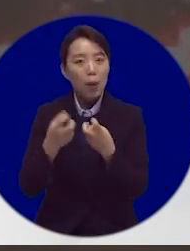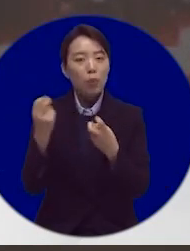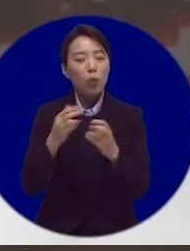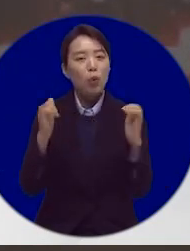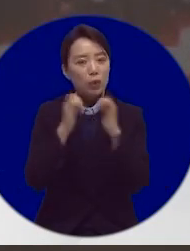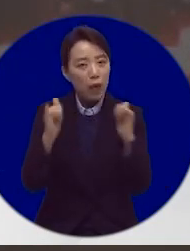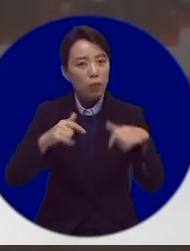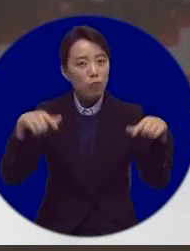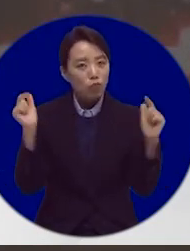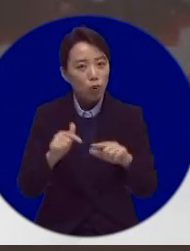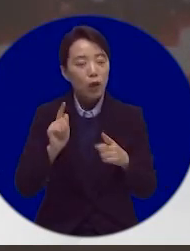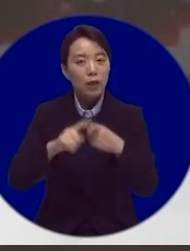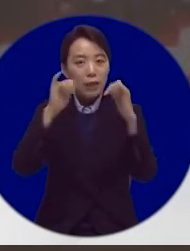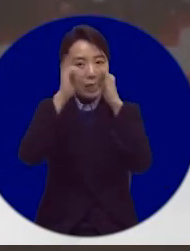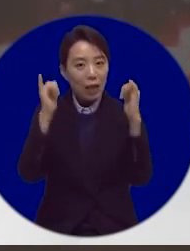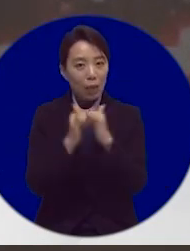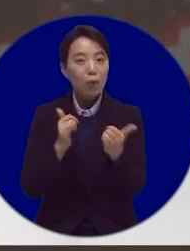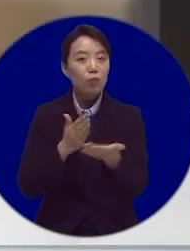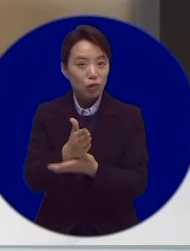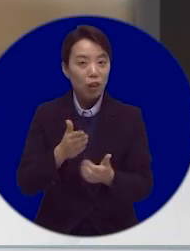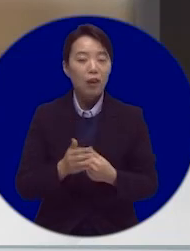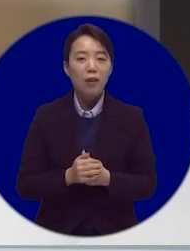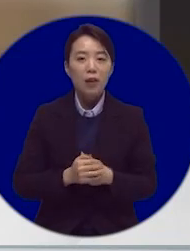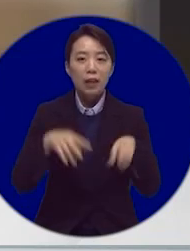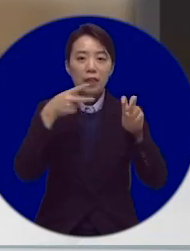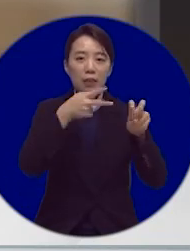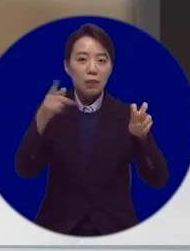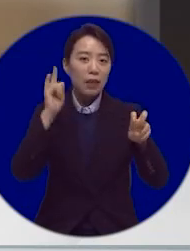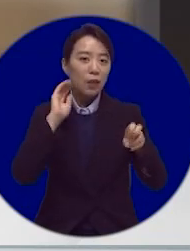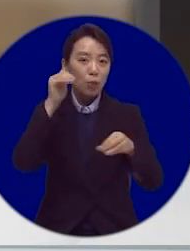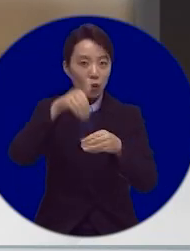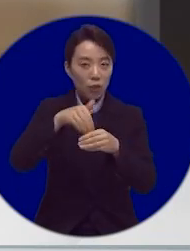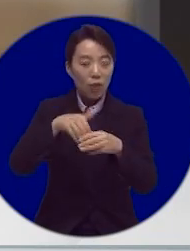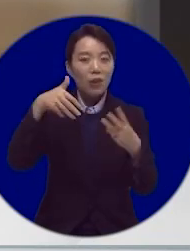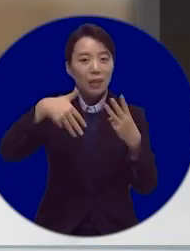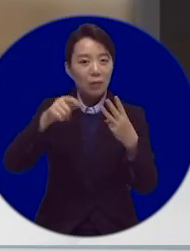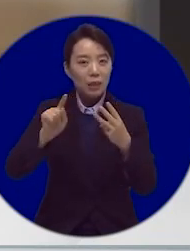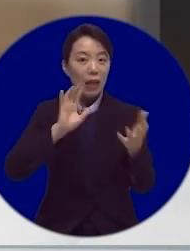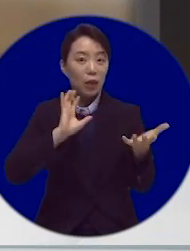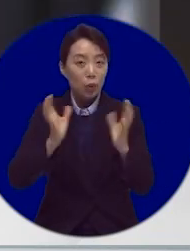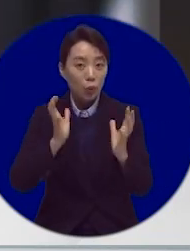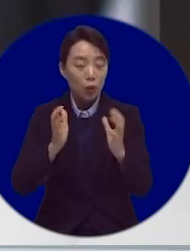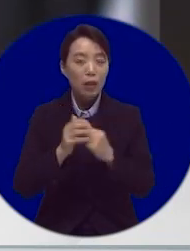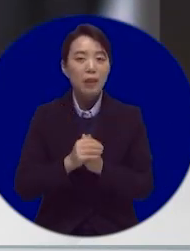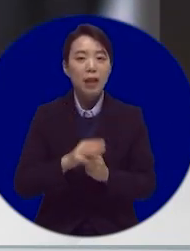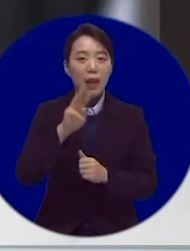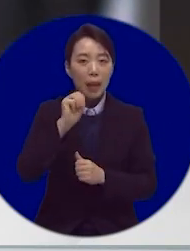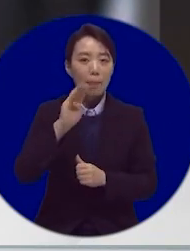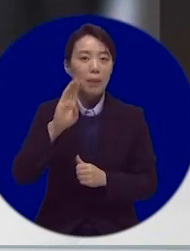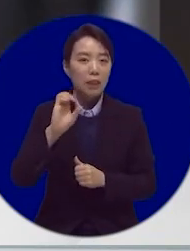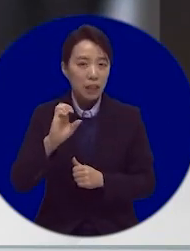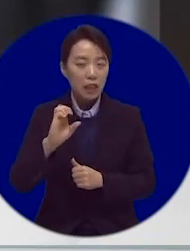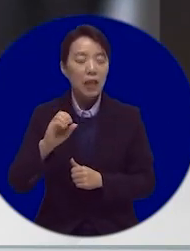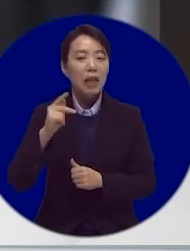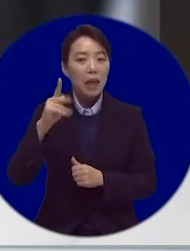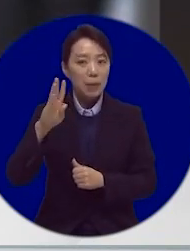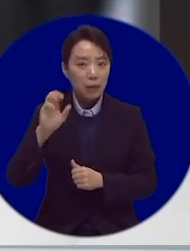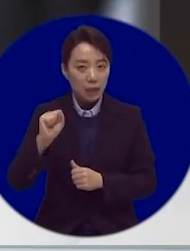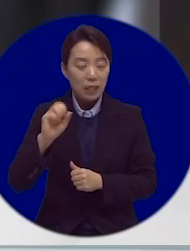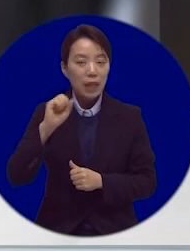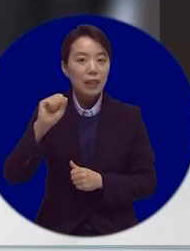대응 방안 등 사회 분야를 주제로 진행됩니다. 제20대 대통령 선거 제3차 후보자 토론회는 MBC,